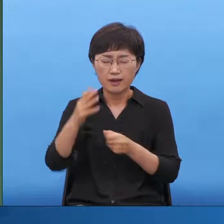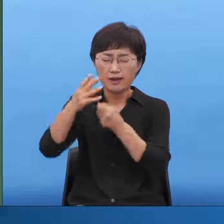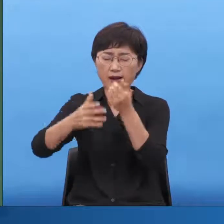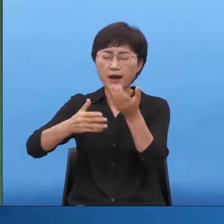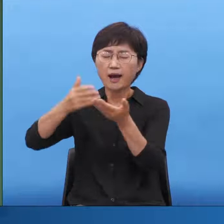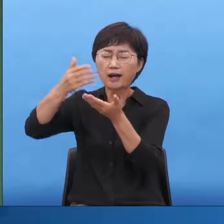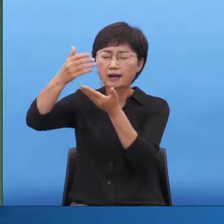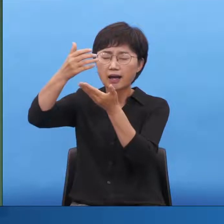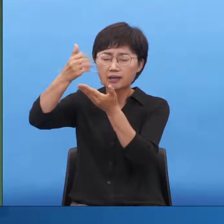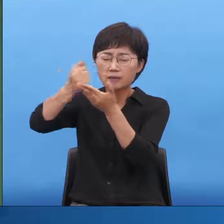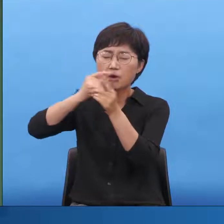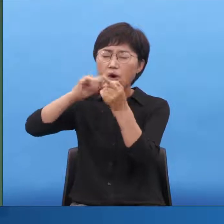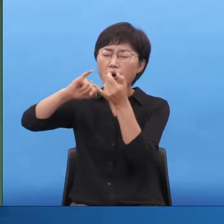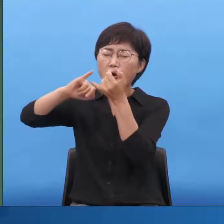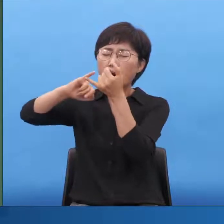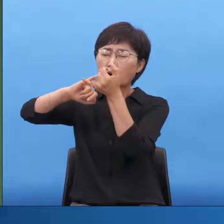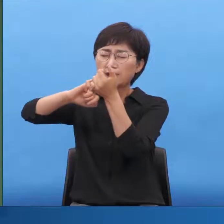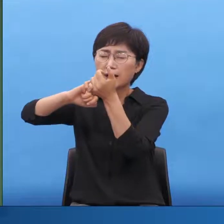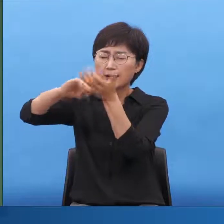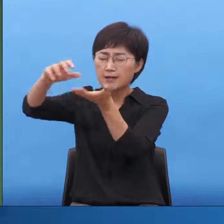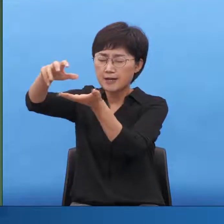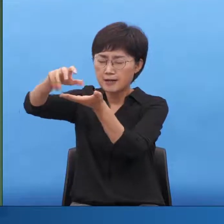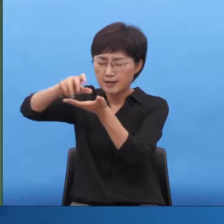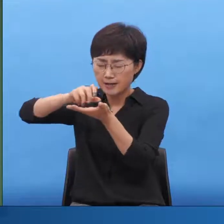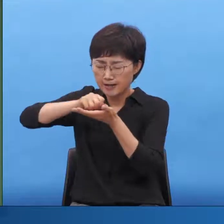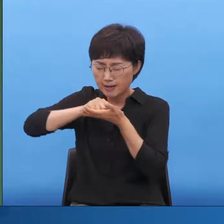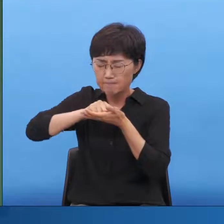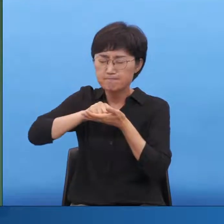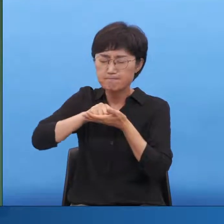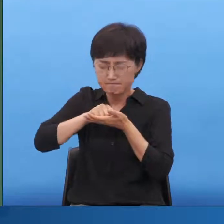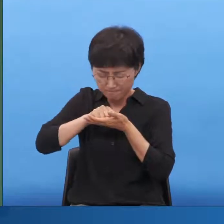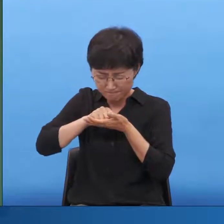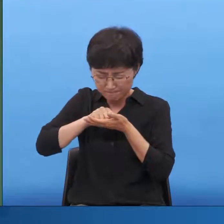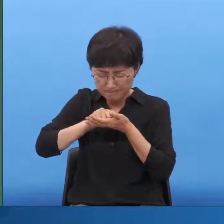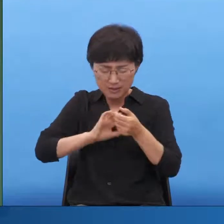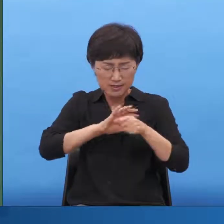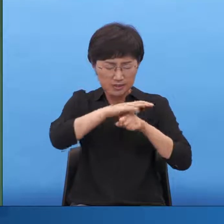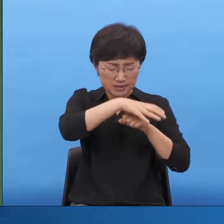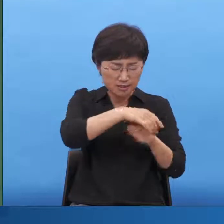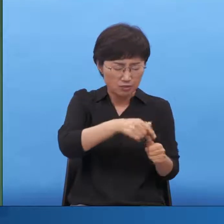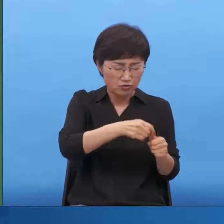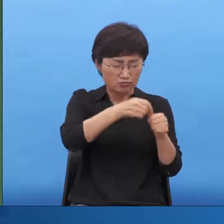하나님의 큰 언약을 가지고 세계 살릴 렘넌트들을 위해